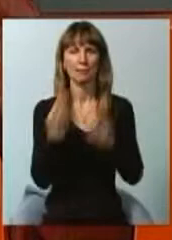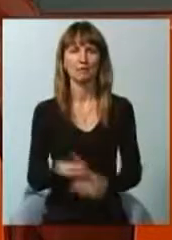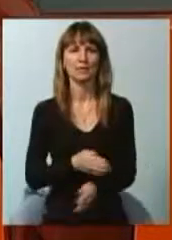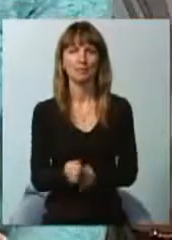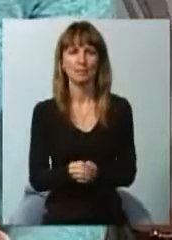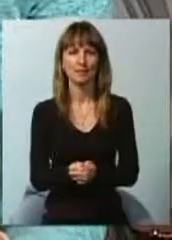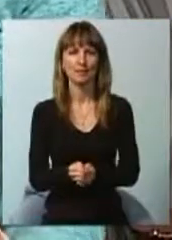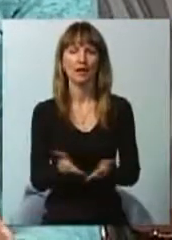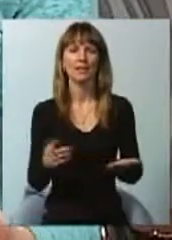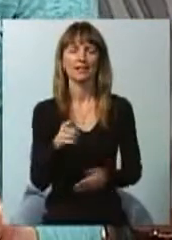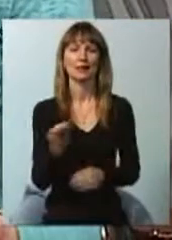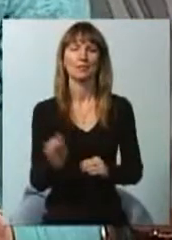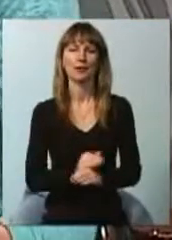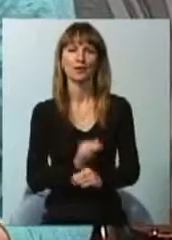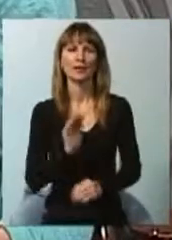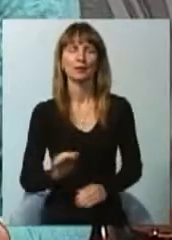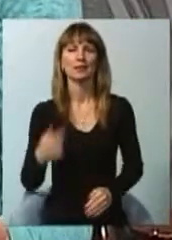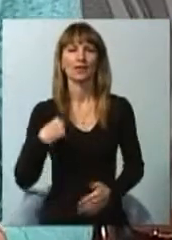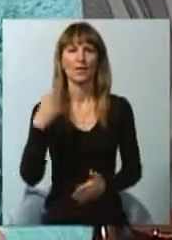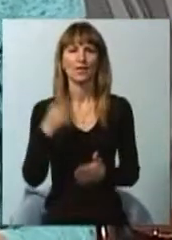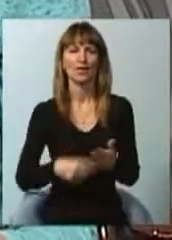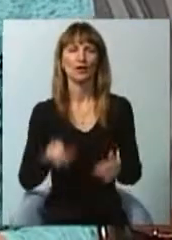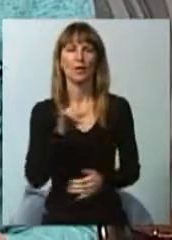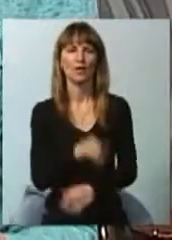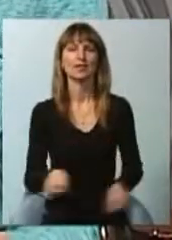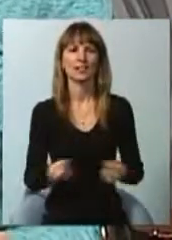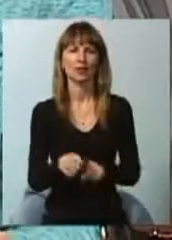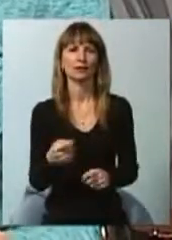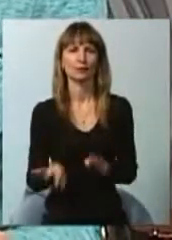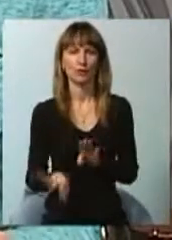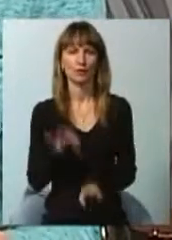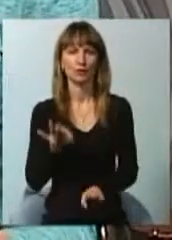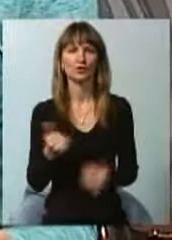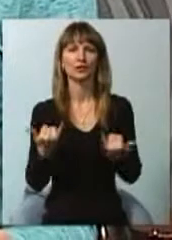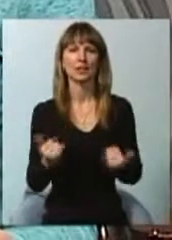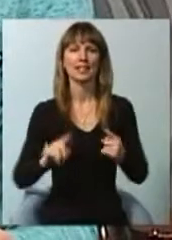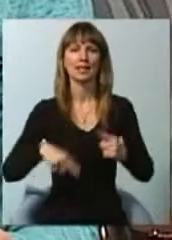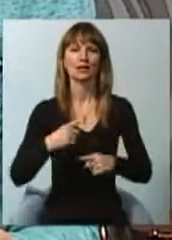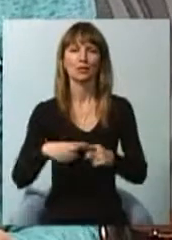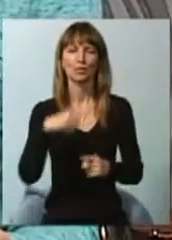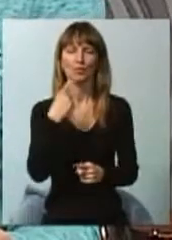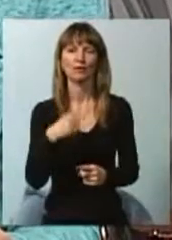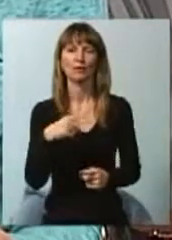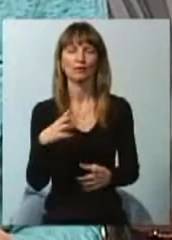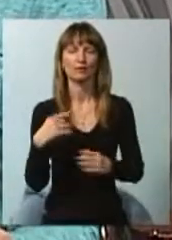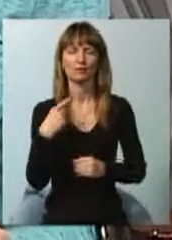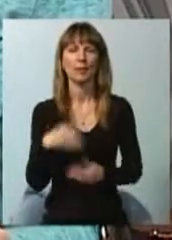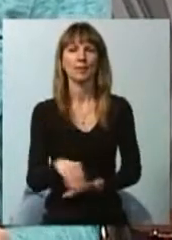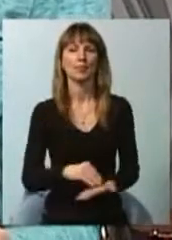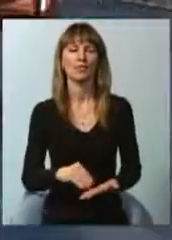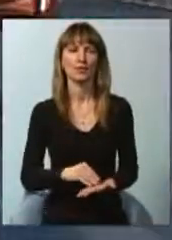умиватися без мила. Який молодець. Малята, впевнена, що у вас також це вийшло. А тепер давайте наступну скоромовку скажемо.